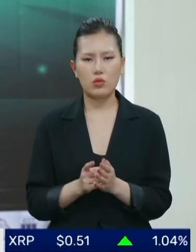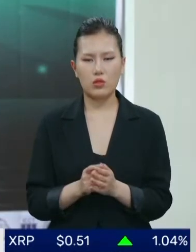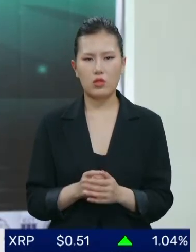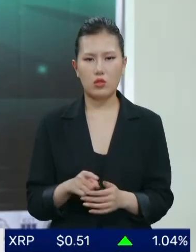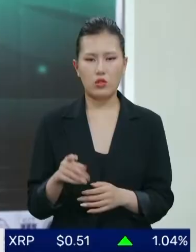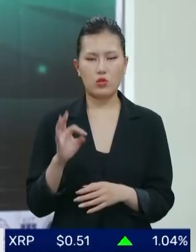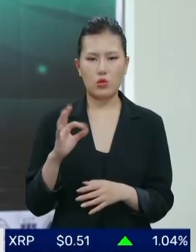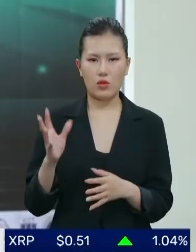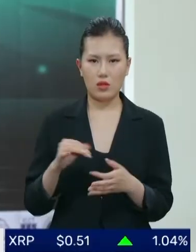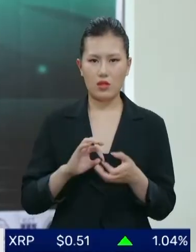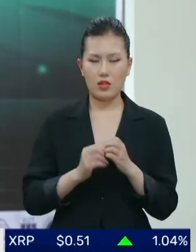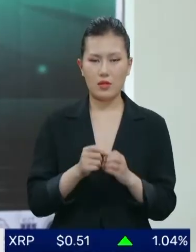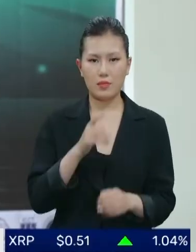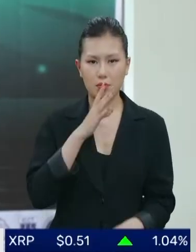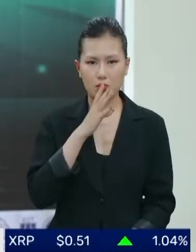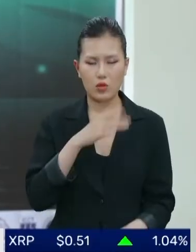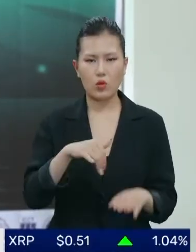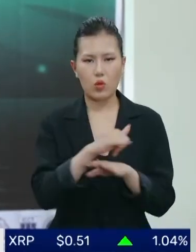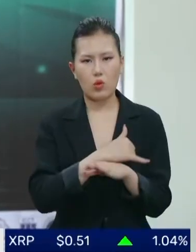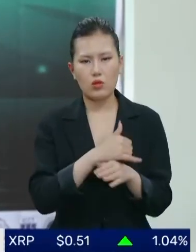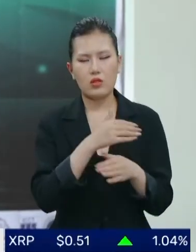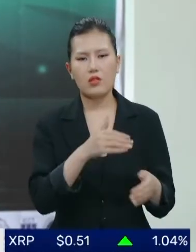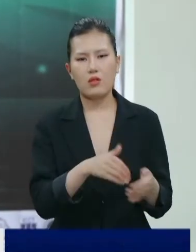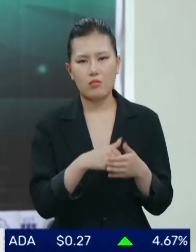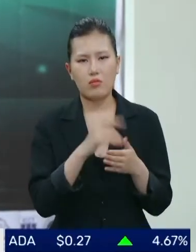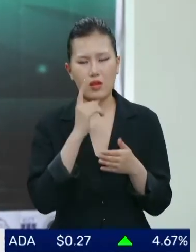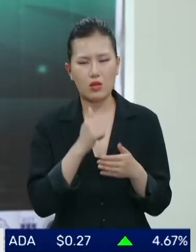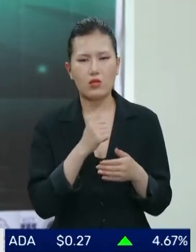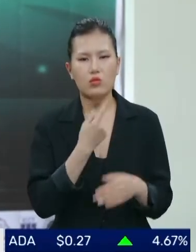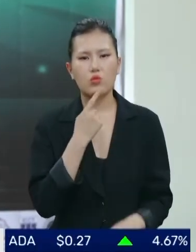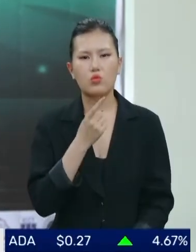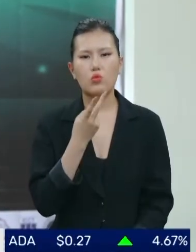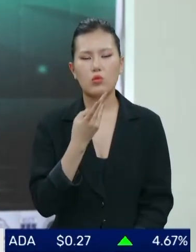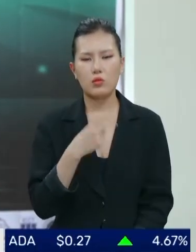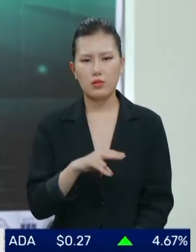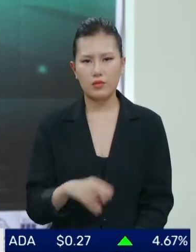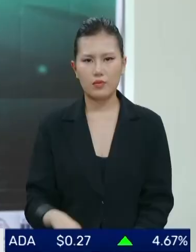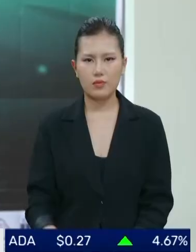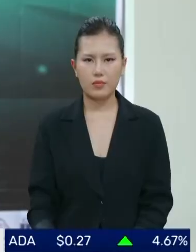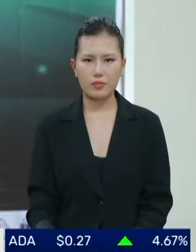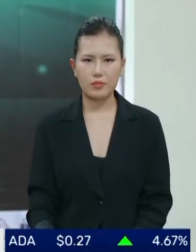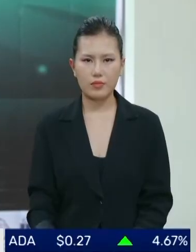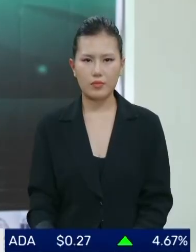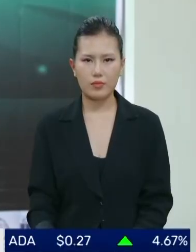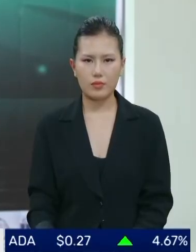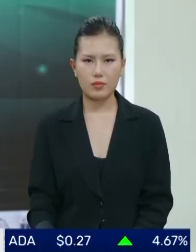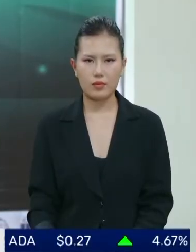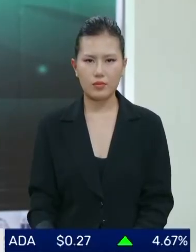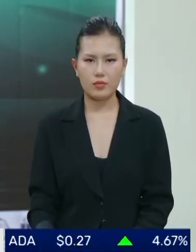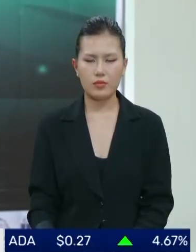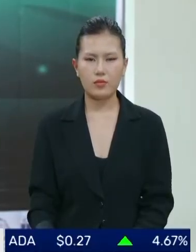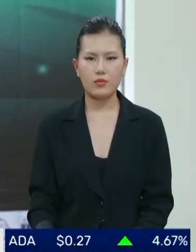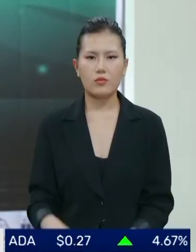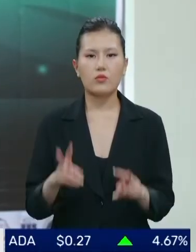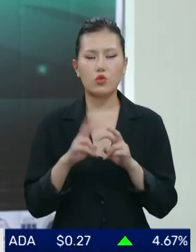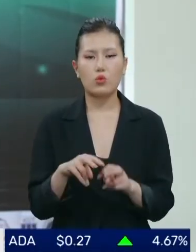тал дээр бол яг төрөлсгээс бол дэмжлэг авахд хүндрэлтэй байдаг. Энэ дээр бол дан ганц судлаач